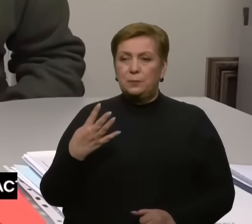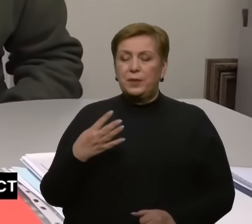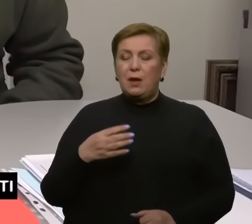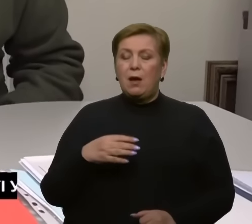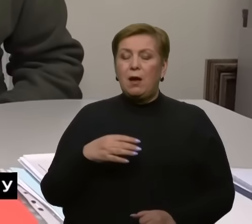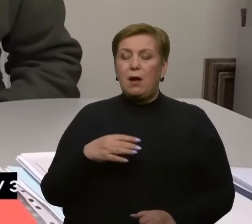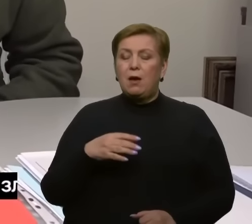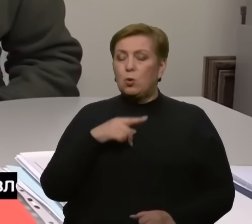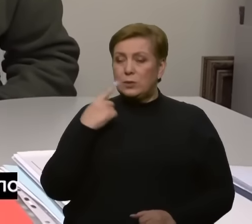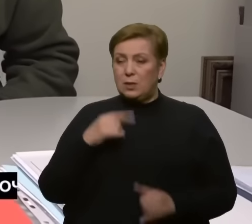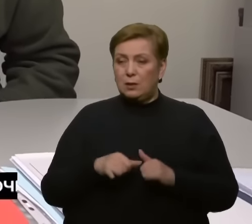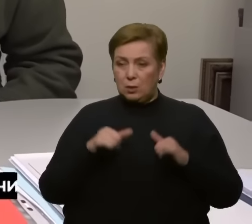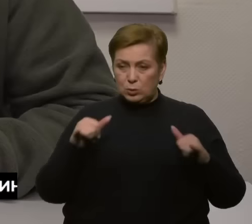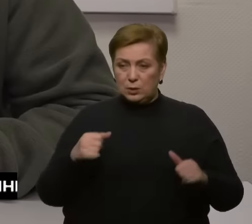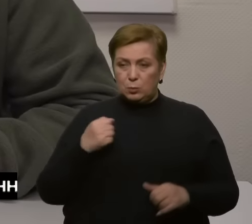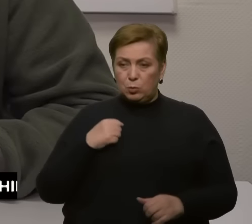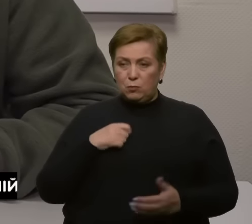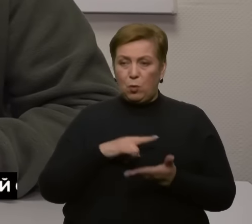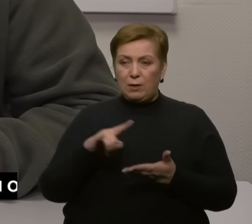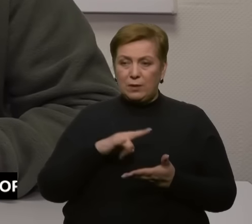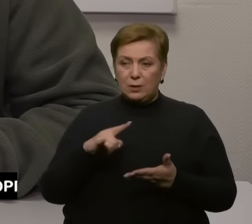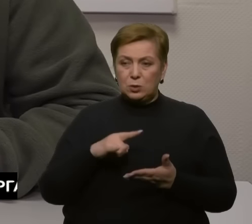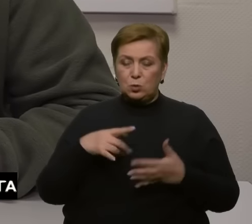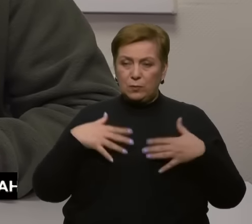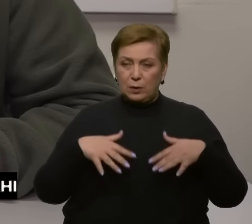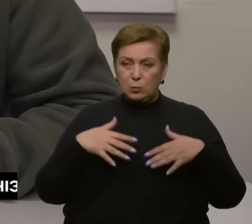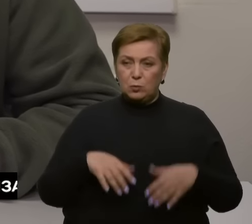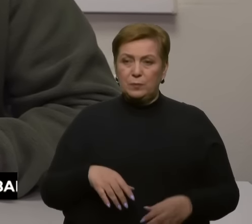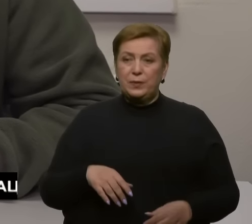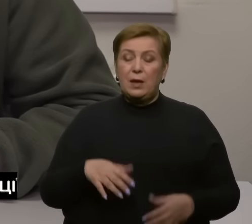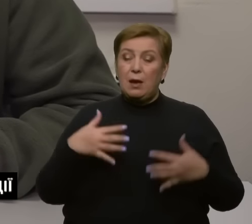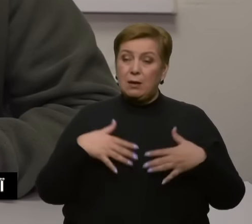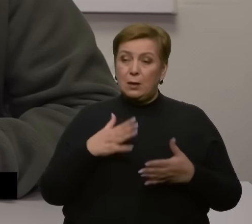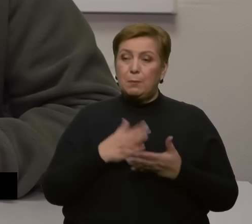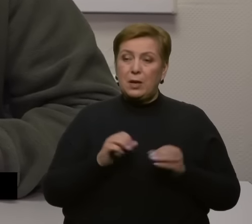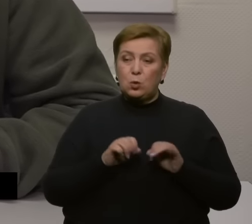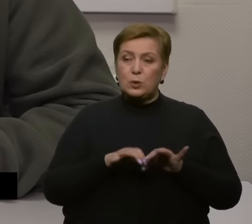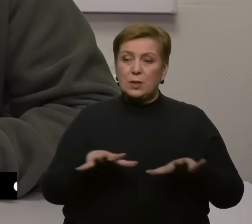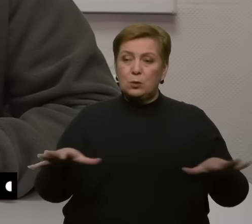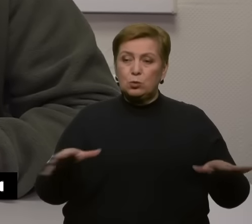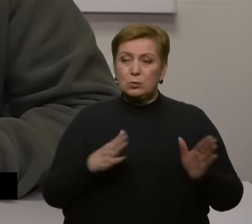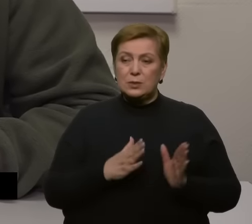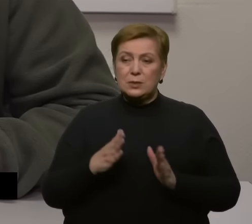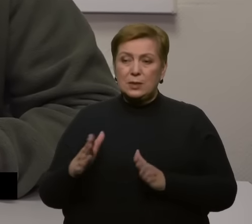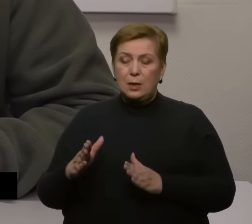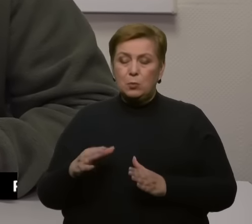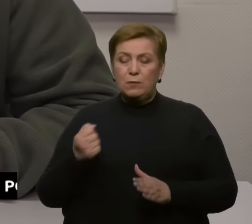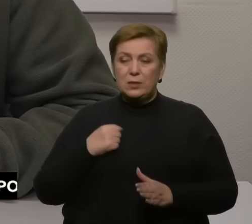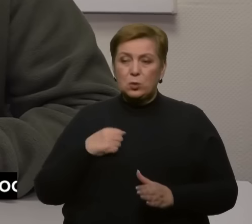наростила кількість бойової авіації в Криму. Крим традиційно має розгалужену систему військових